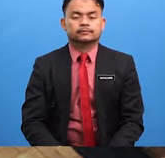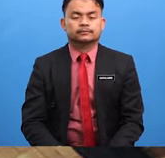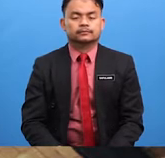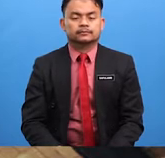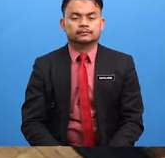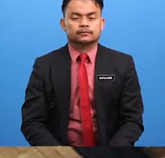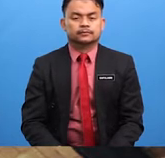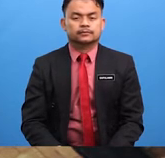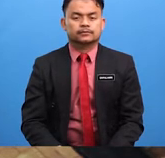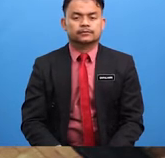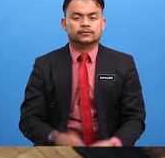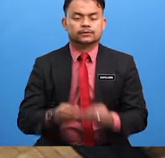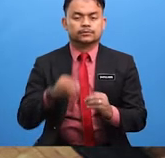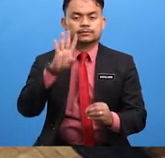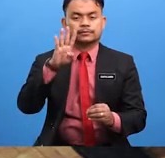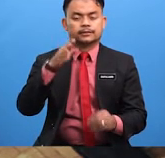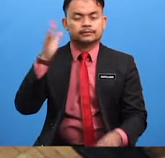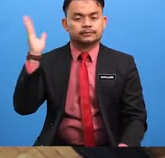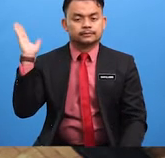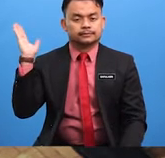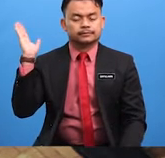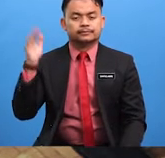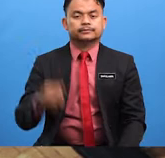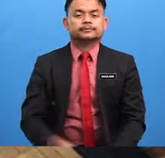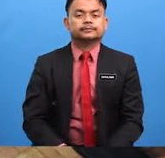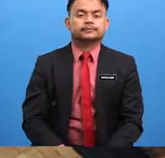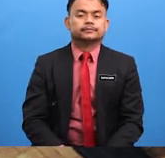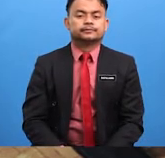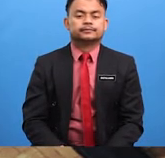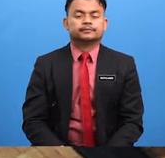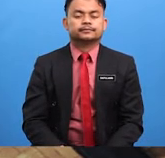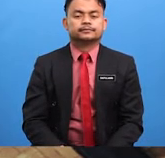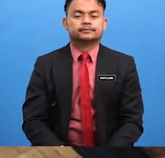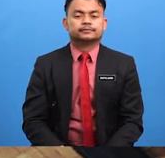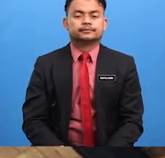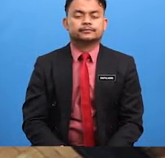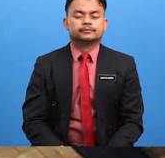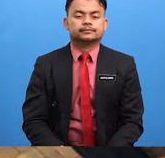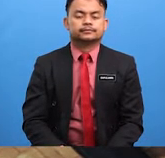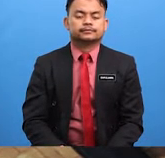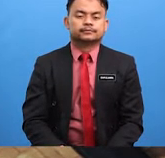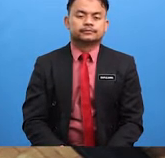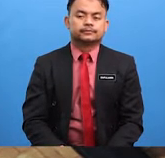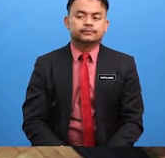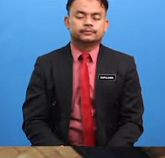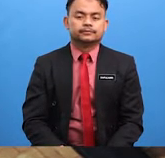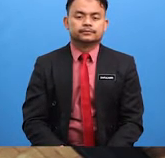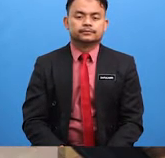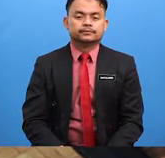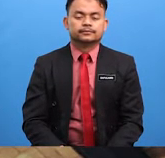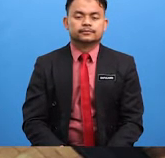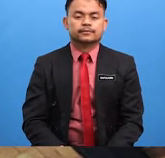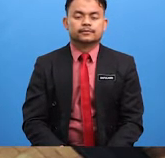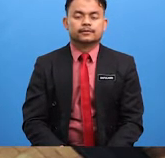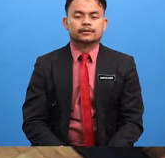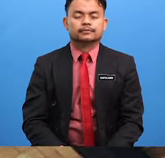Sisip. Proses mengelakkan anyaman daripada terburai. Alat penyisip biasanya diperbuat daripada buluh.